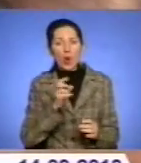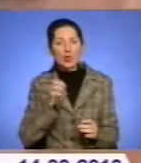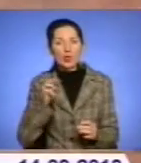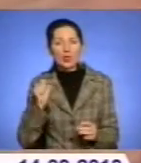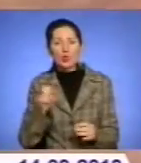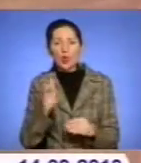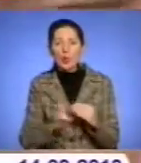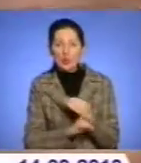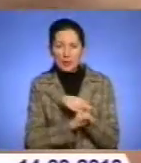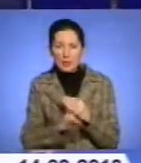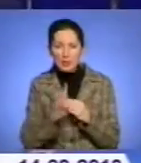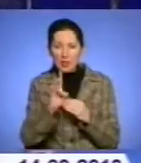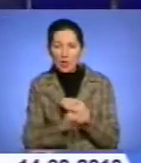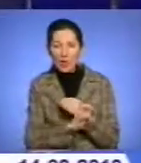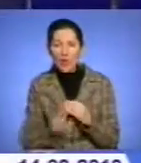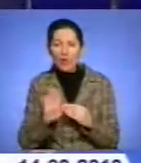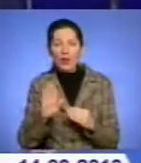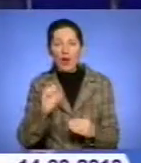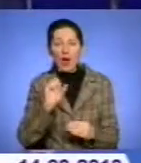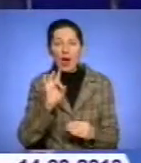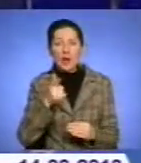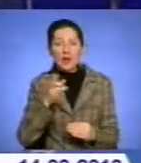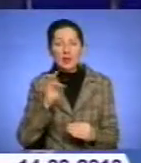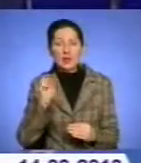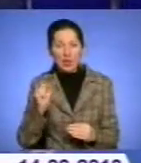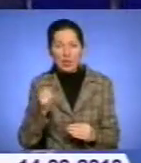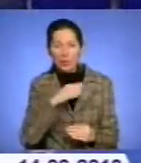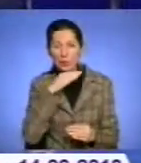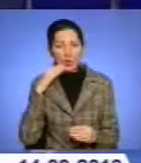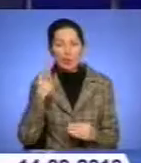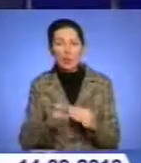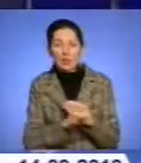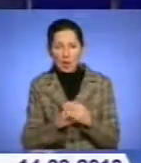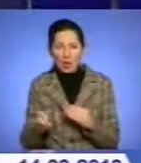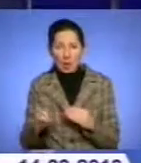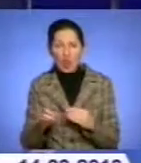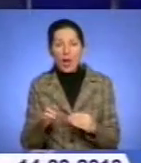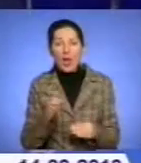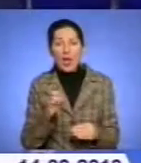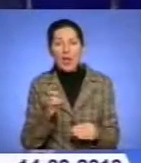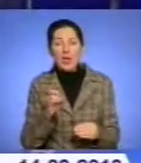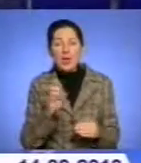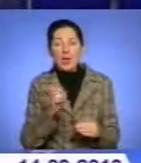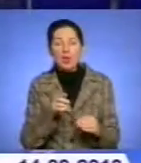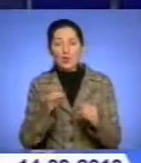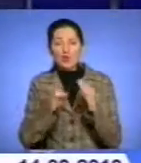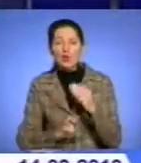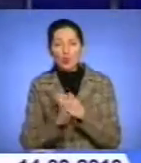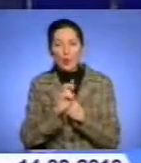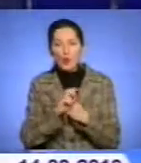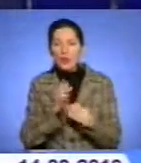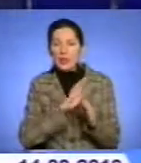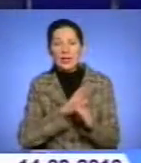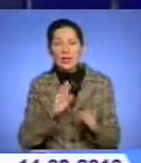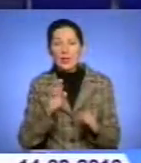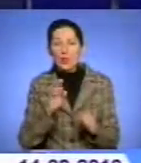Аргентині, додав Святослав Шевчук. У багатьох церквах, в тому числі і в архікатедральному соборі непорочного зачаття Пресвятої